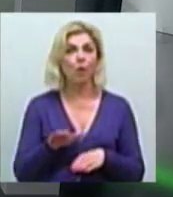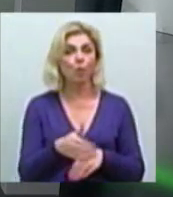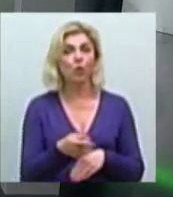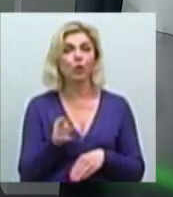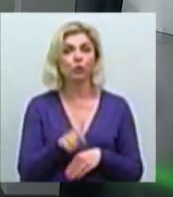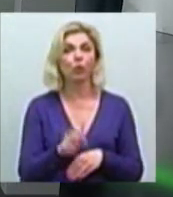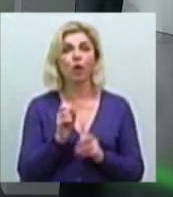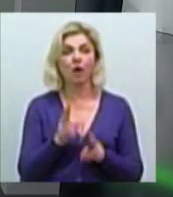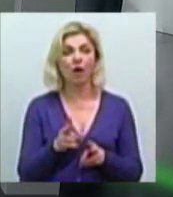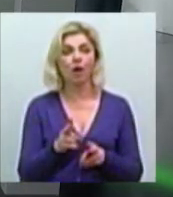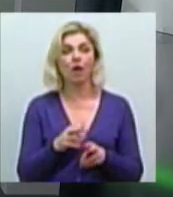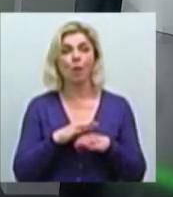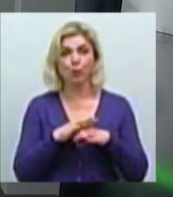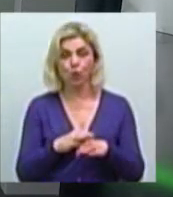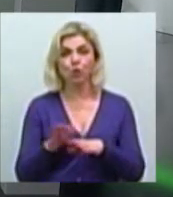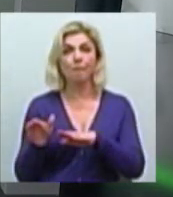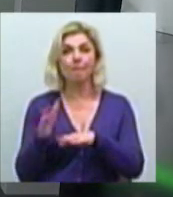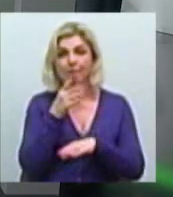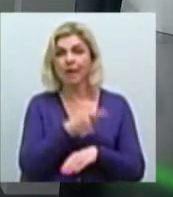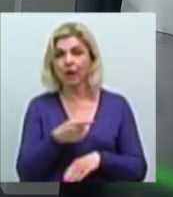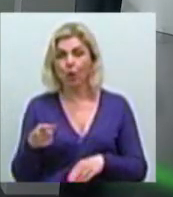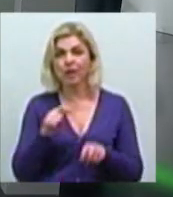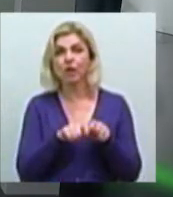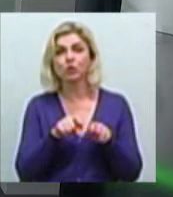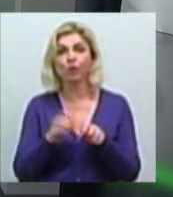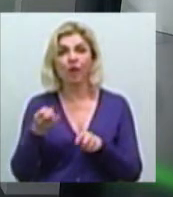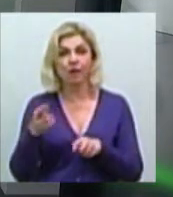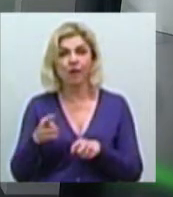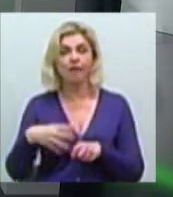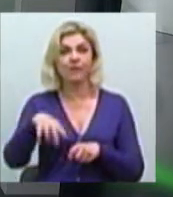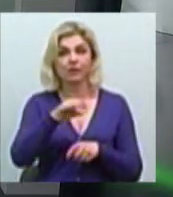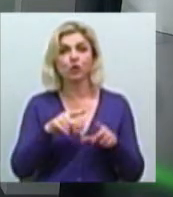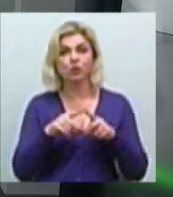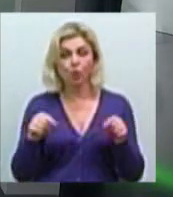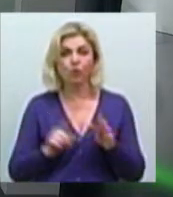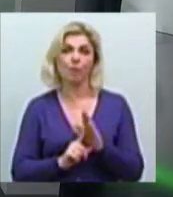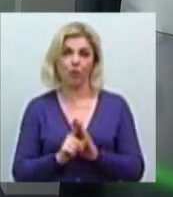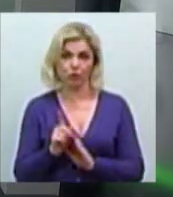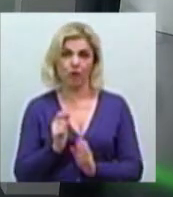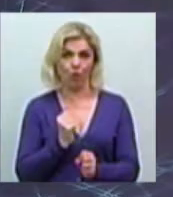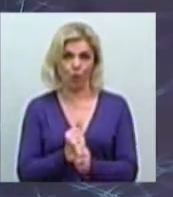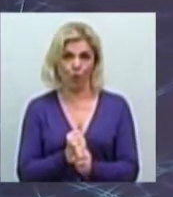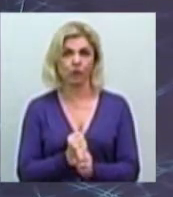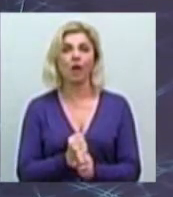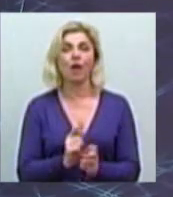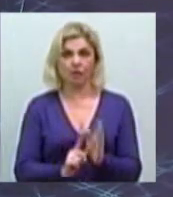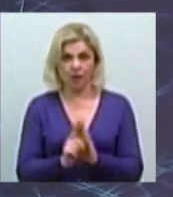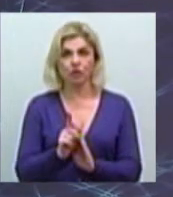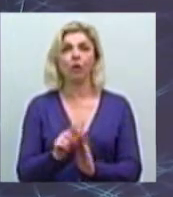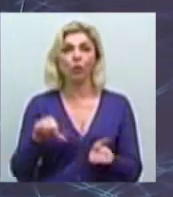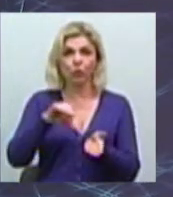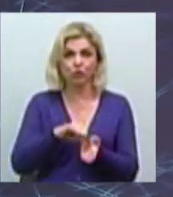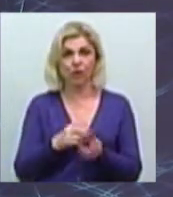як пройшов період бета-тестування, то всі школи почали роботу над впровадженням цього проєкту